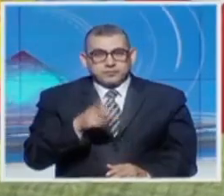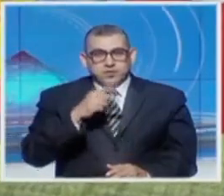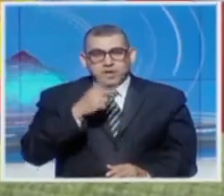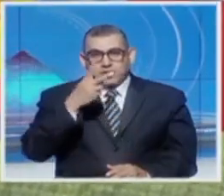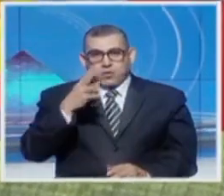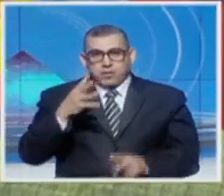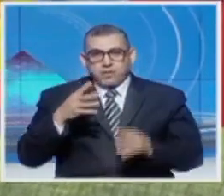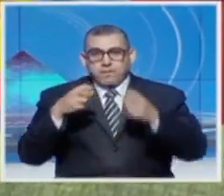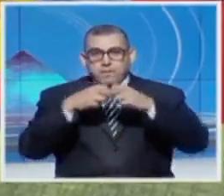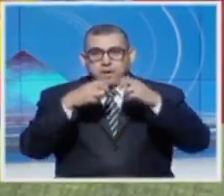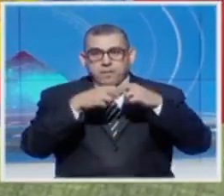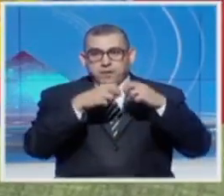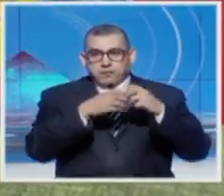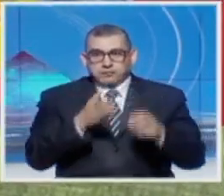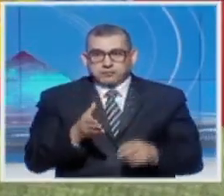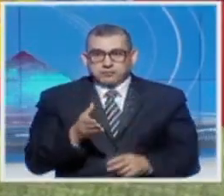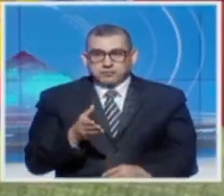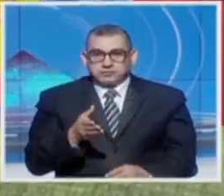42 معرض،